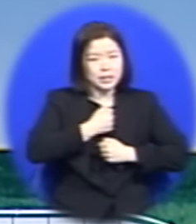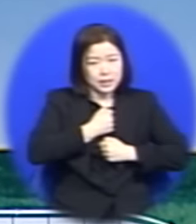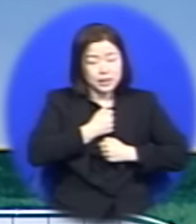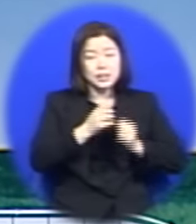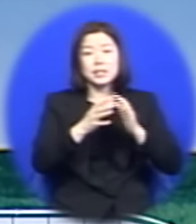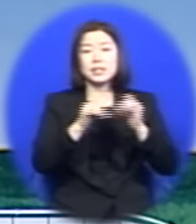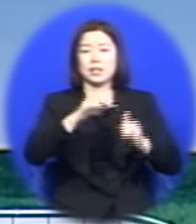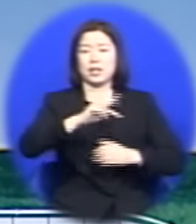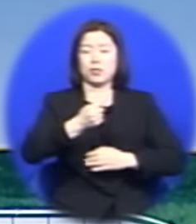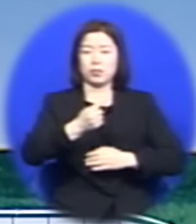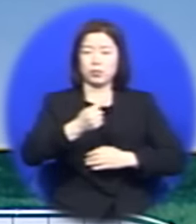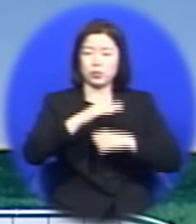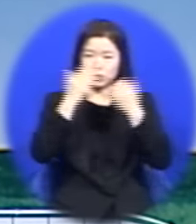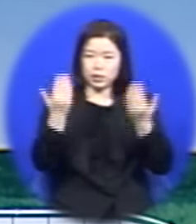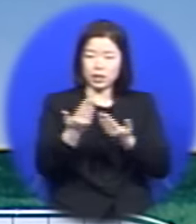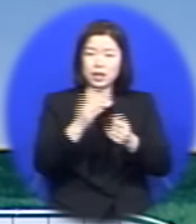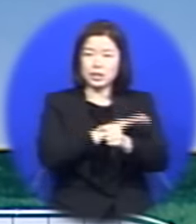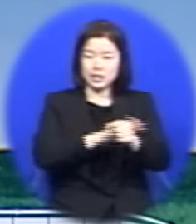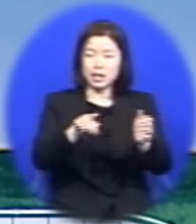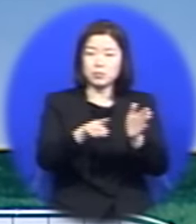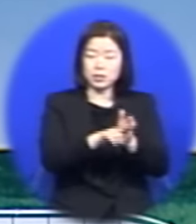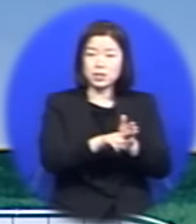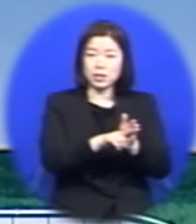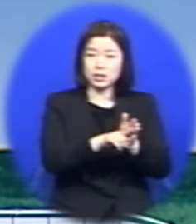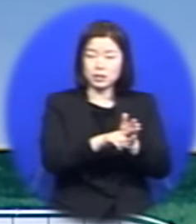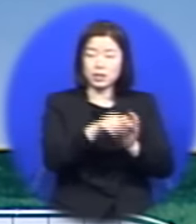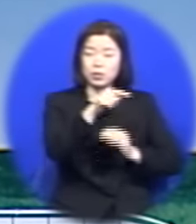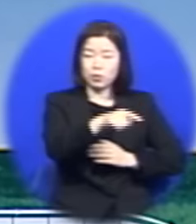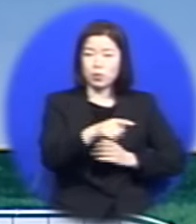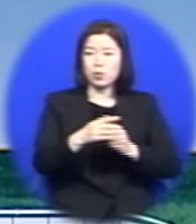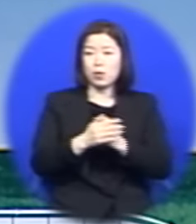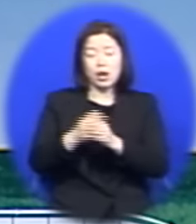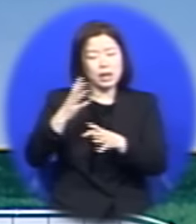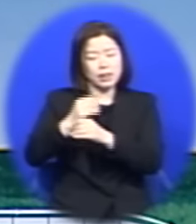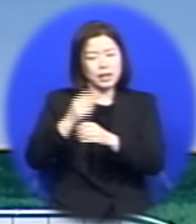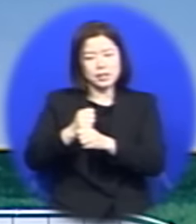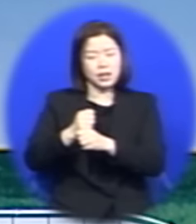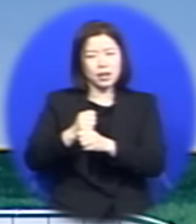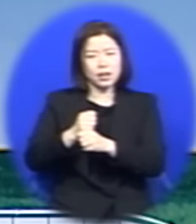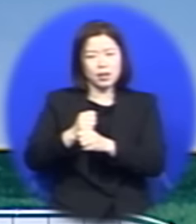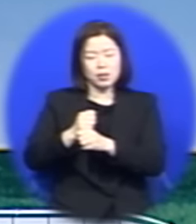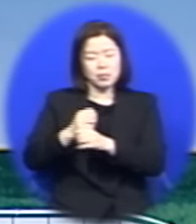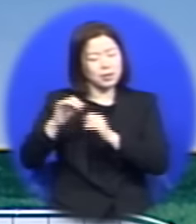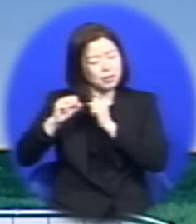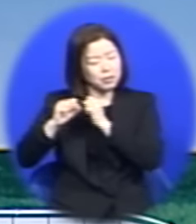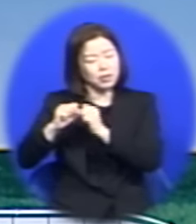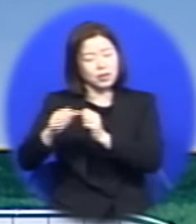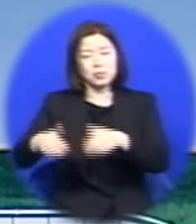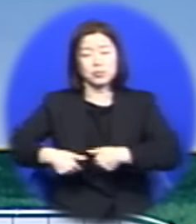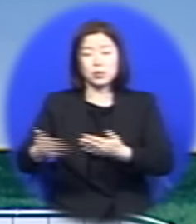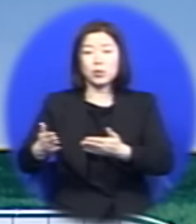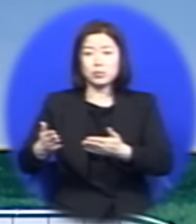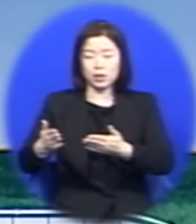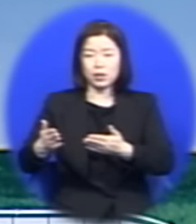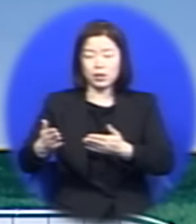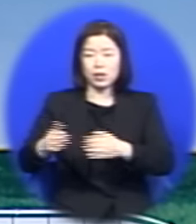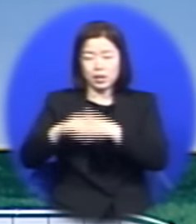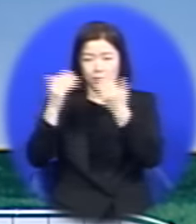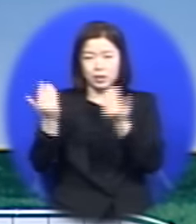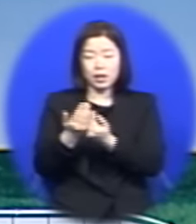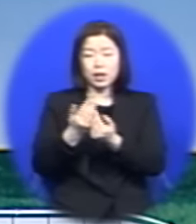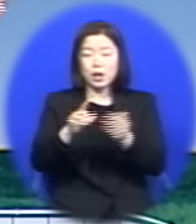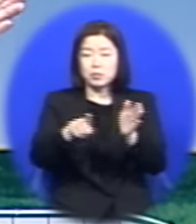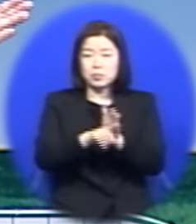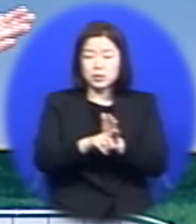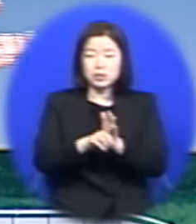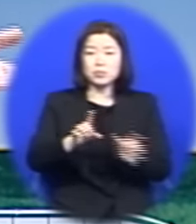거고, 이제는 그런 날짜에 구애받을 필요가 없다는 사람도 다 신앙생활 바로 하자는 거니,